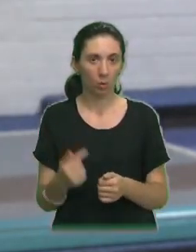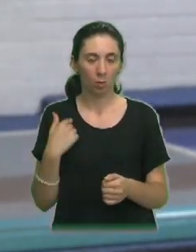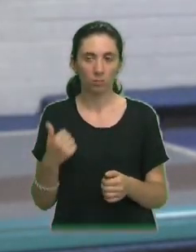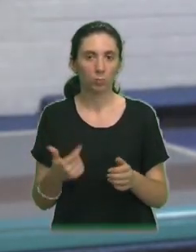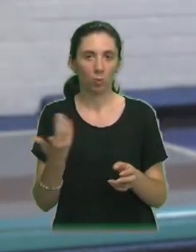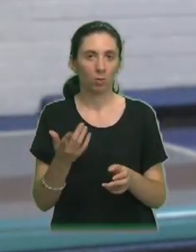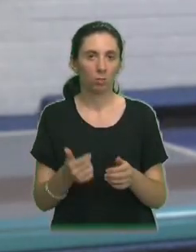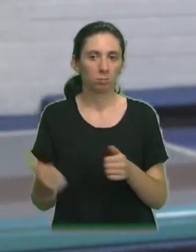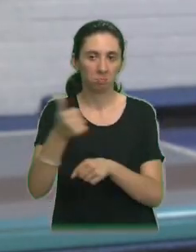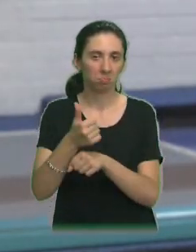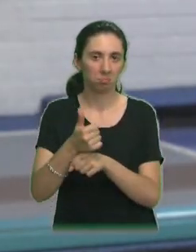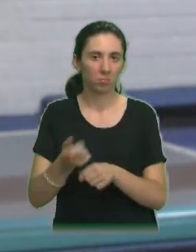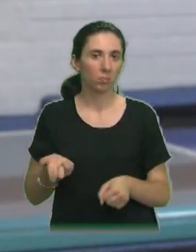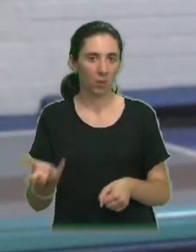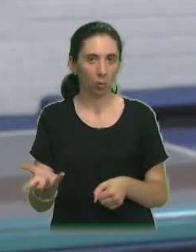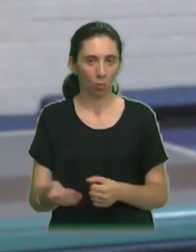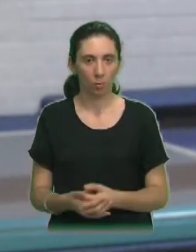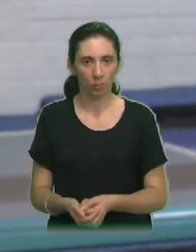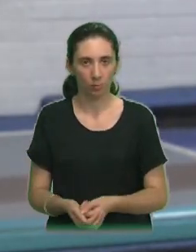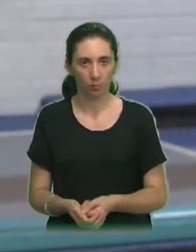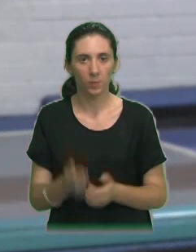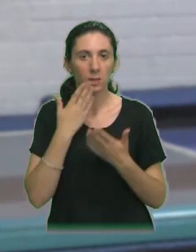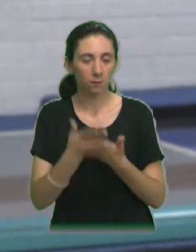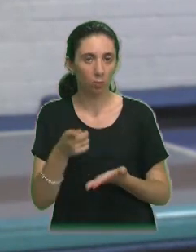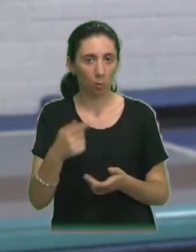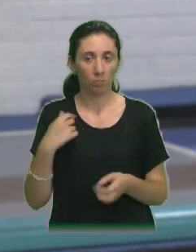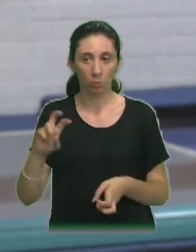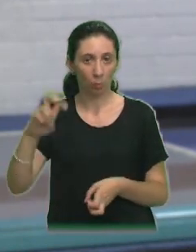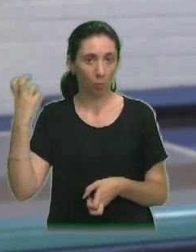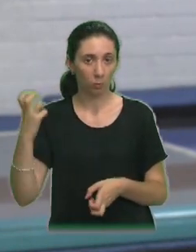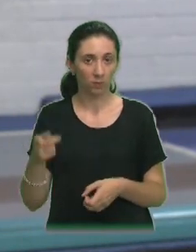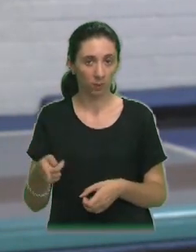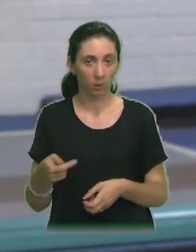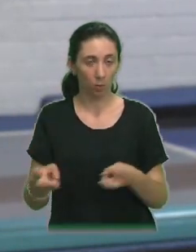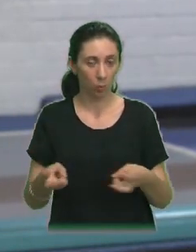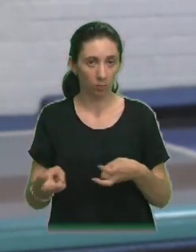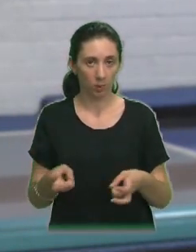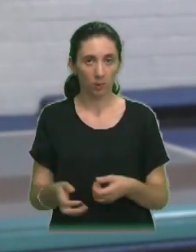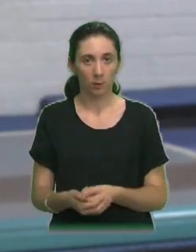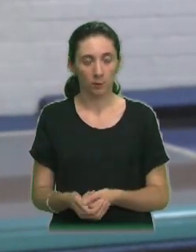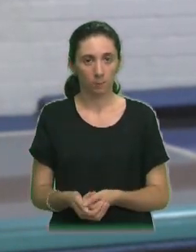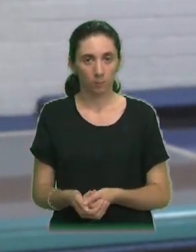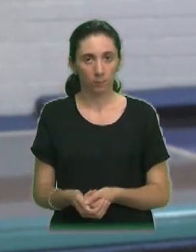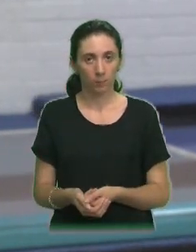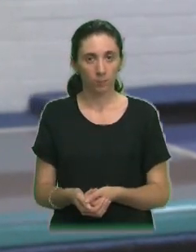dominiramo kuglačkom scenom, i zahvaljujući tome smo pozvane u reprezentaciju.